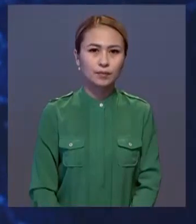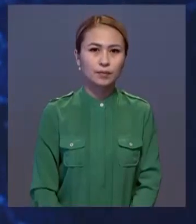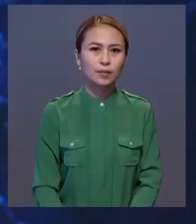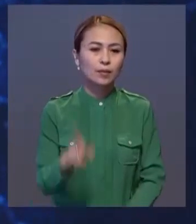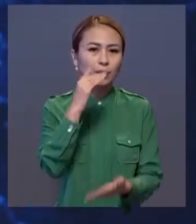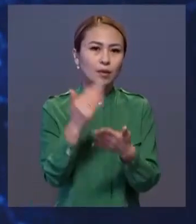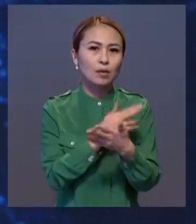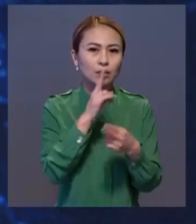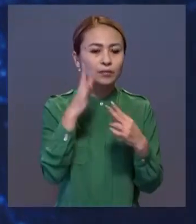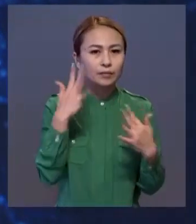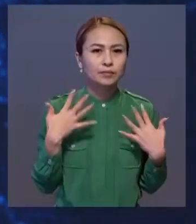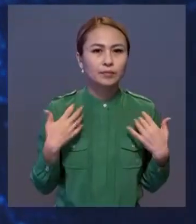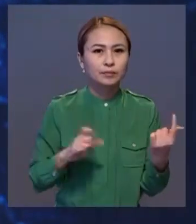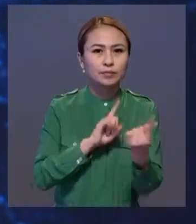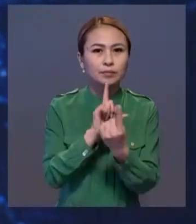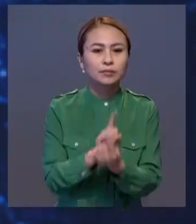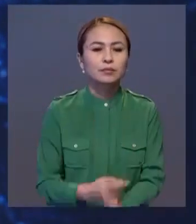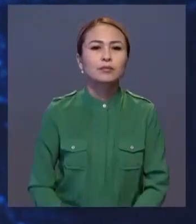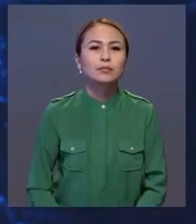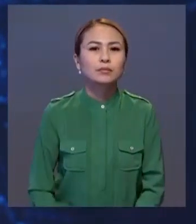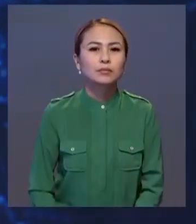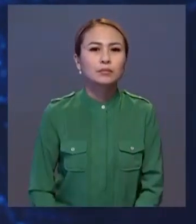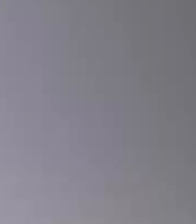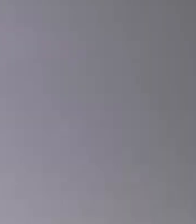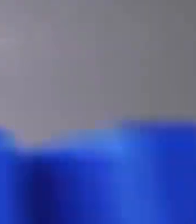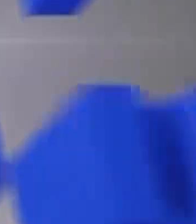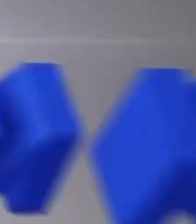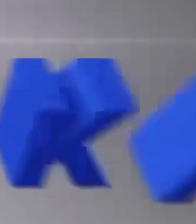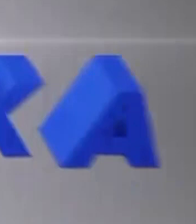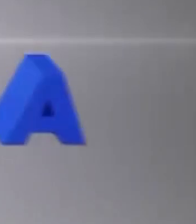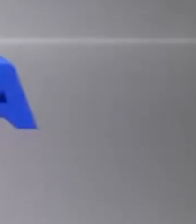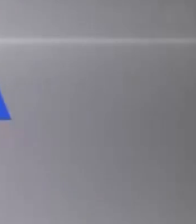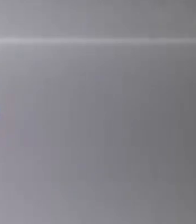Ал қазір кезек жарнамада, сәлден соң қайта ораламыз.